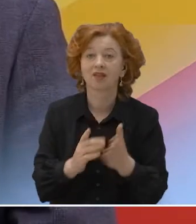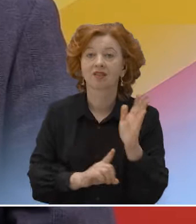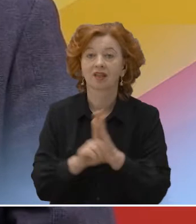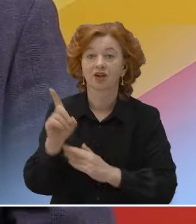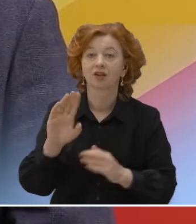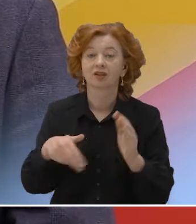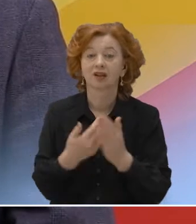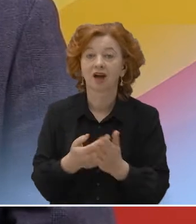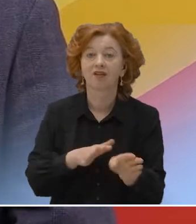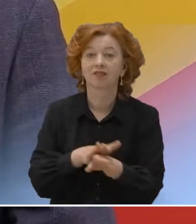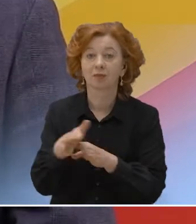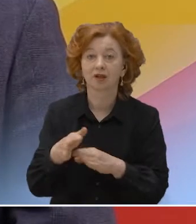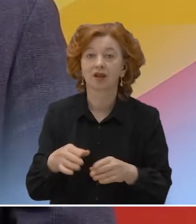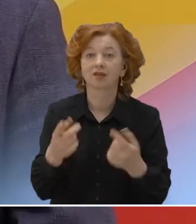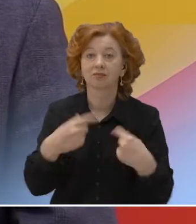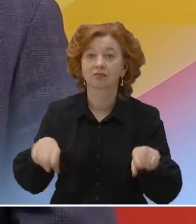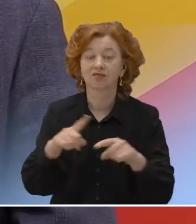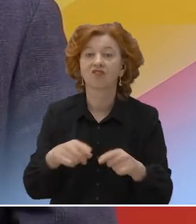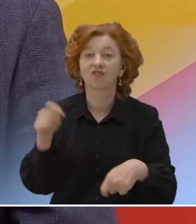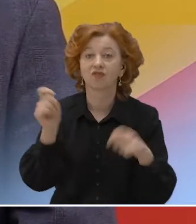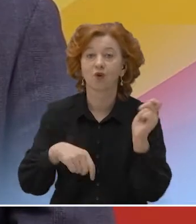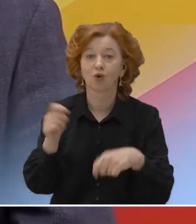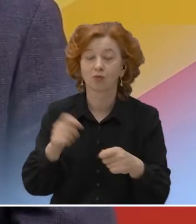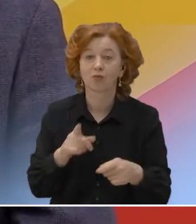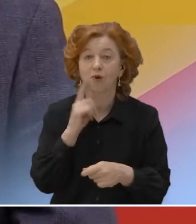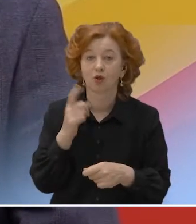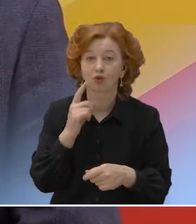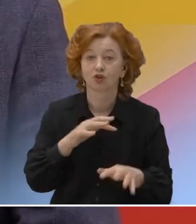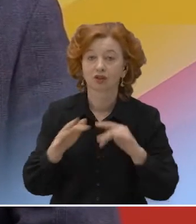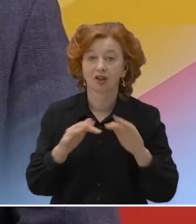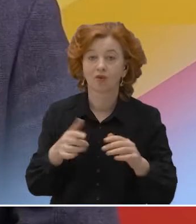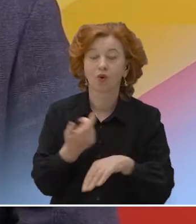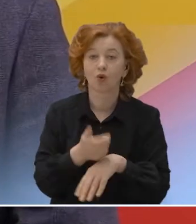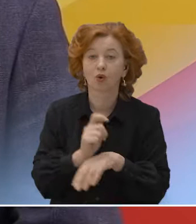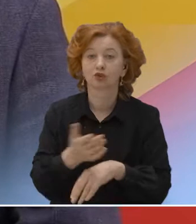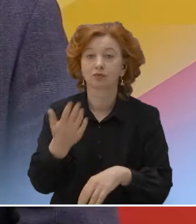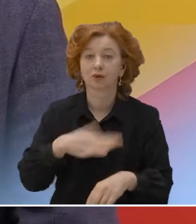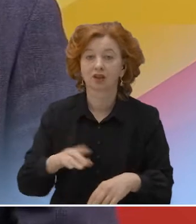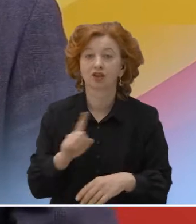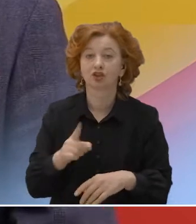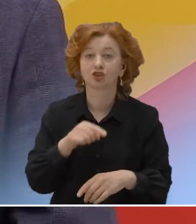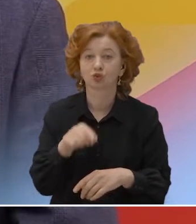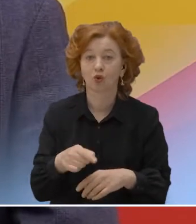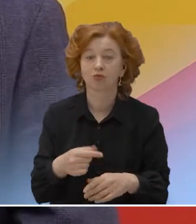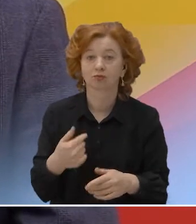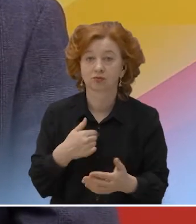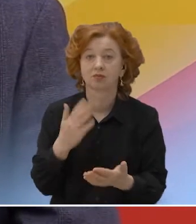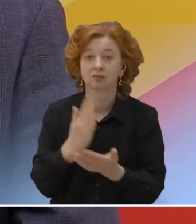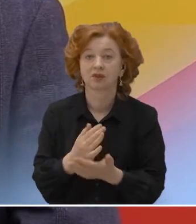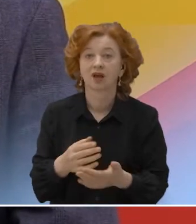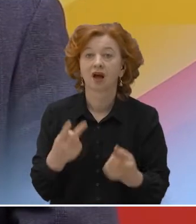стартовой площадкой для реализации областного форума деловой молодежи Ростовской области. Нам очень приятно, что самые